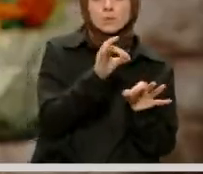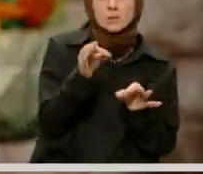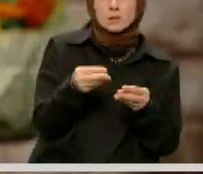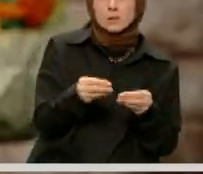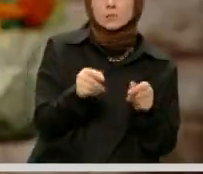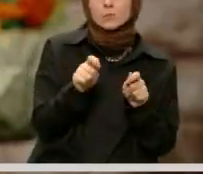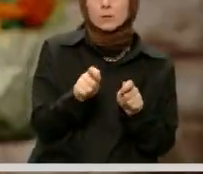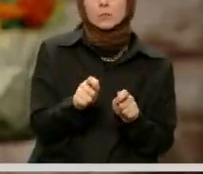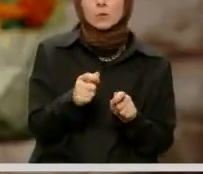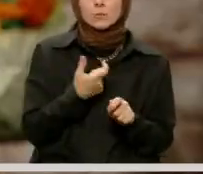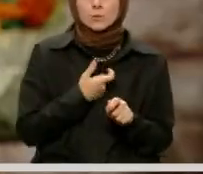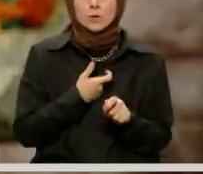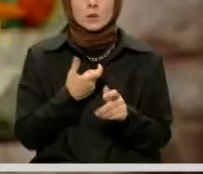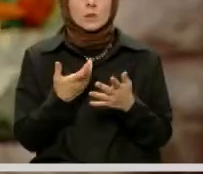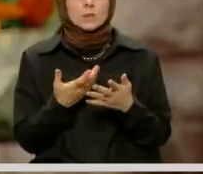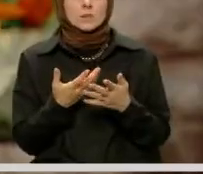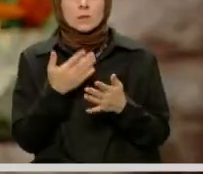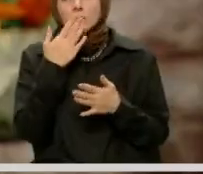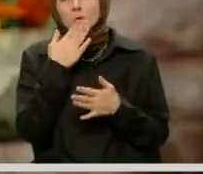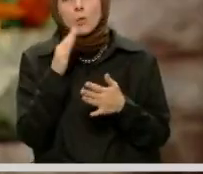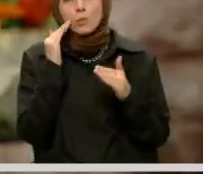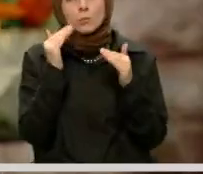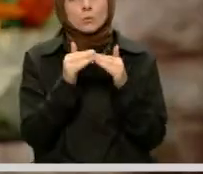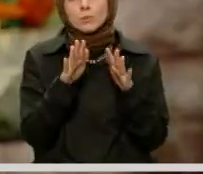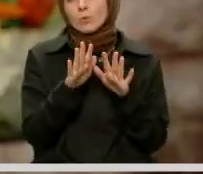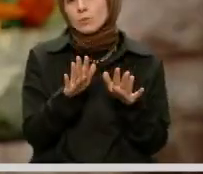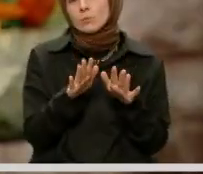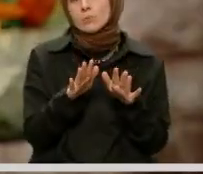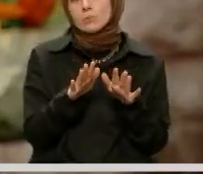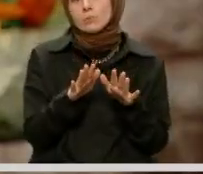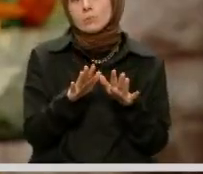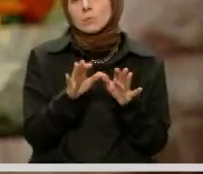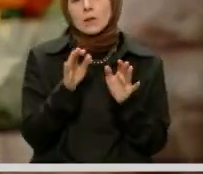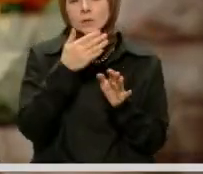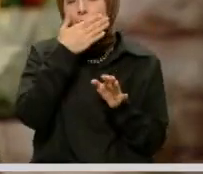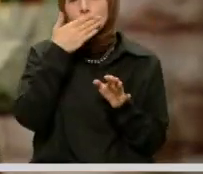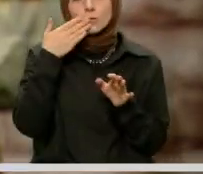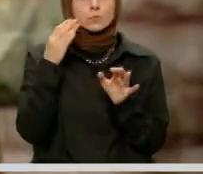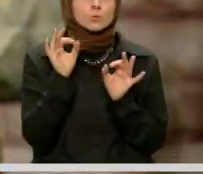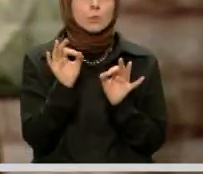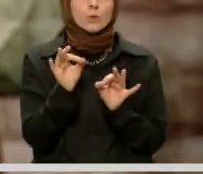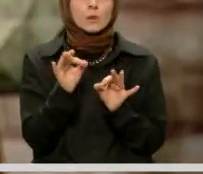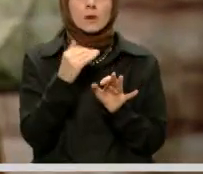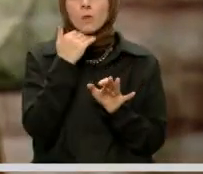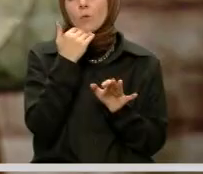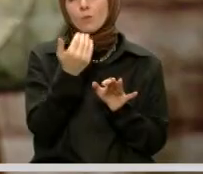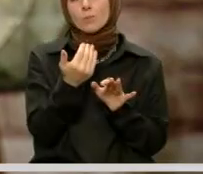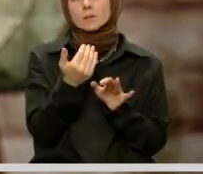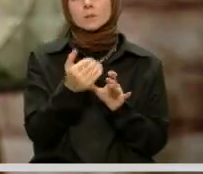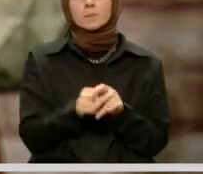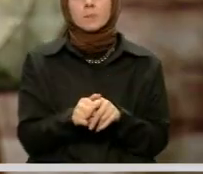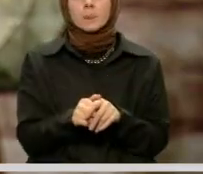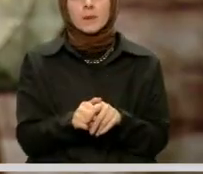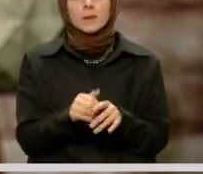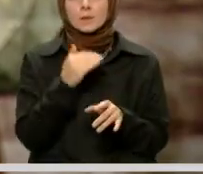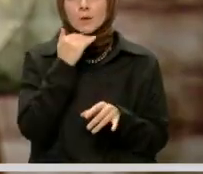ediyorum, kuralları çiğniyorum, hak ihlali yapıyorum. Oruca böyle bir bütün olarak bakmak gerekiyor. Hı hı. Yani peki. Orucun pek